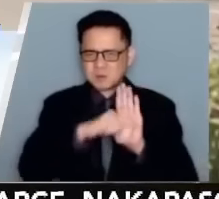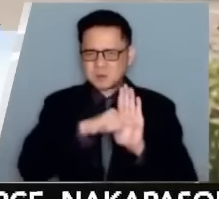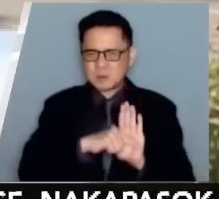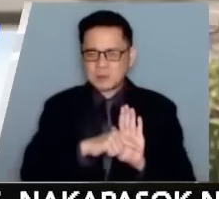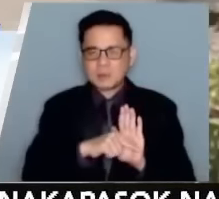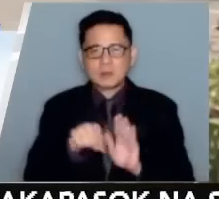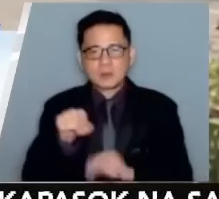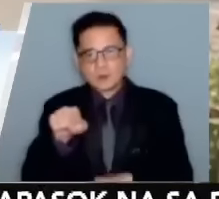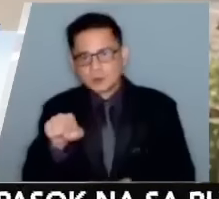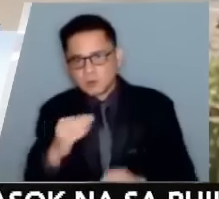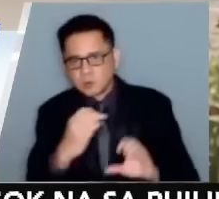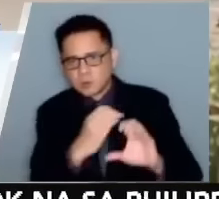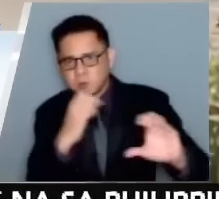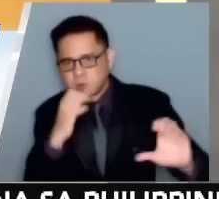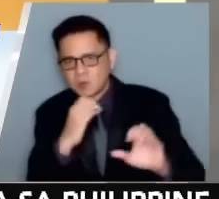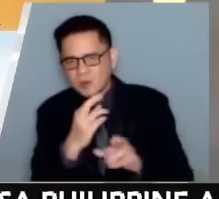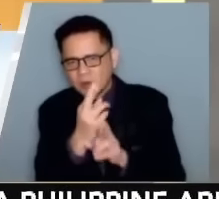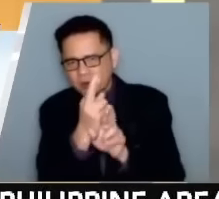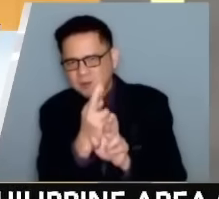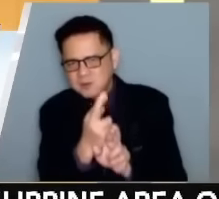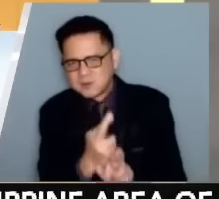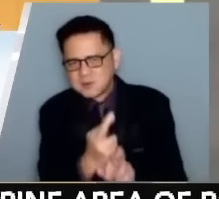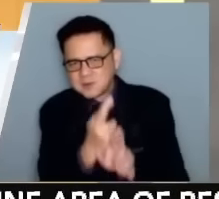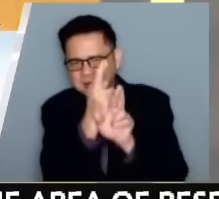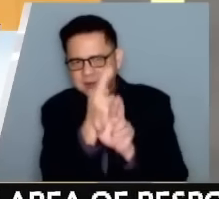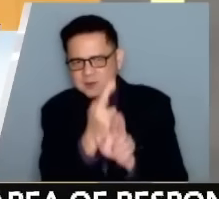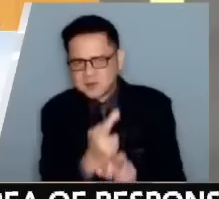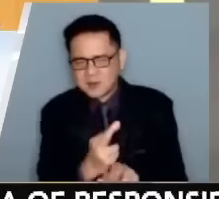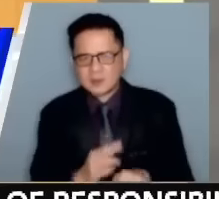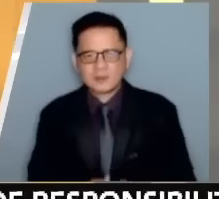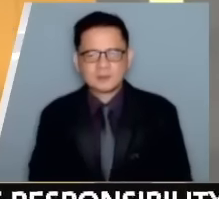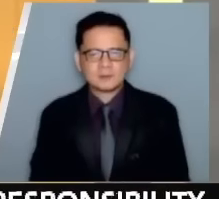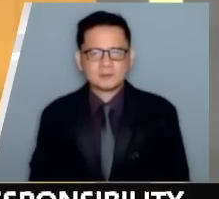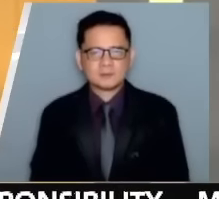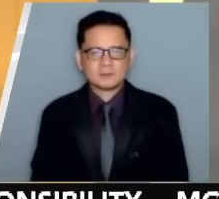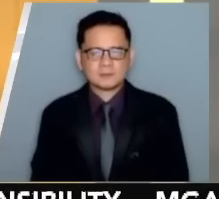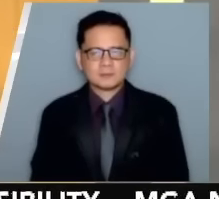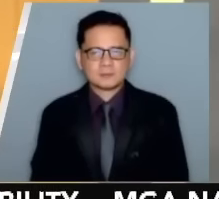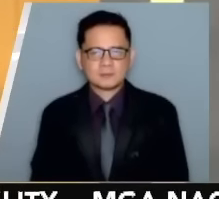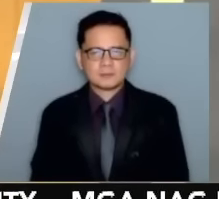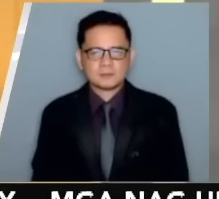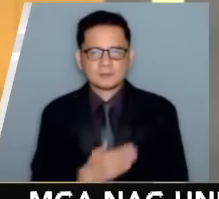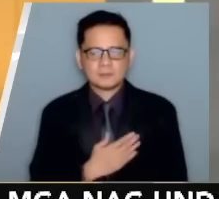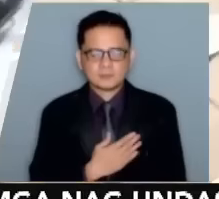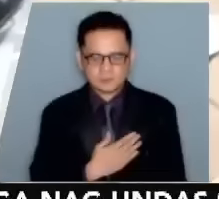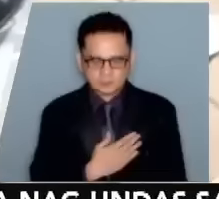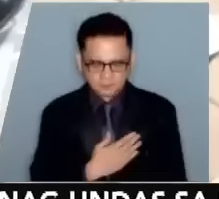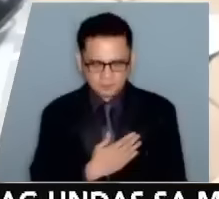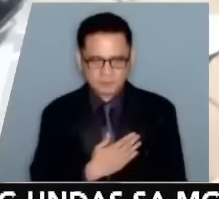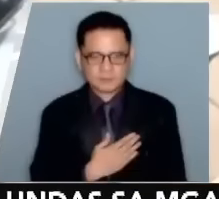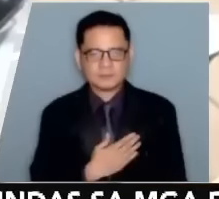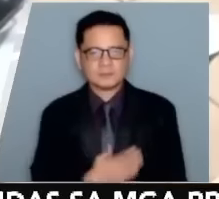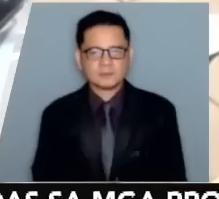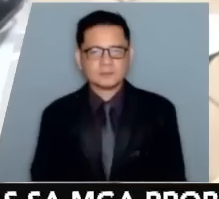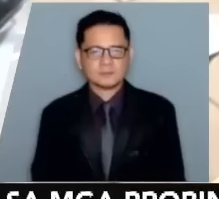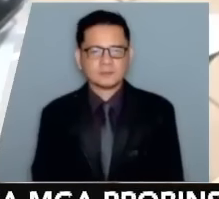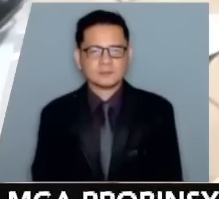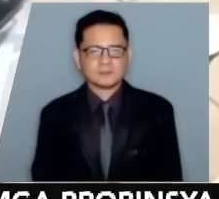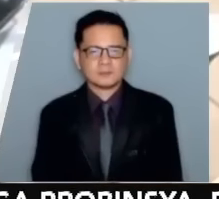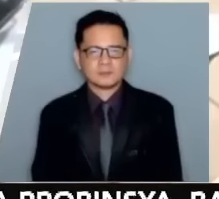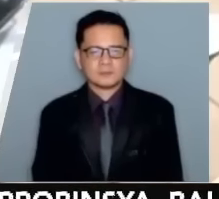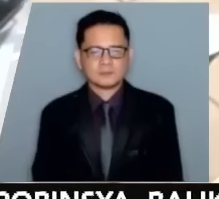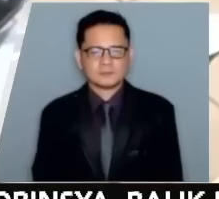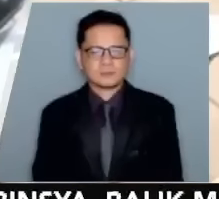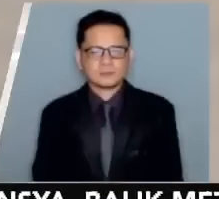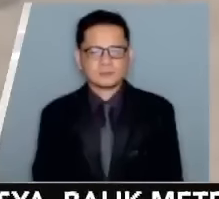itinuturong inaw ang chemical ayon sa Barangay Kim Salinas ng GMA Regional TV nagbabalita para